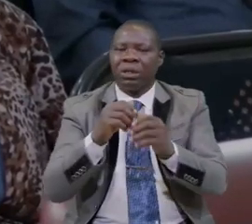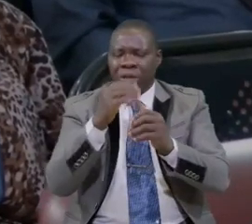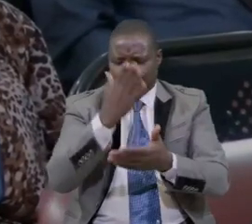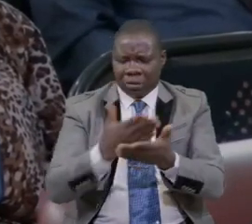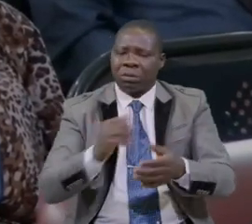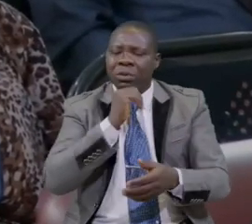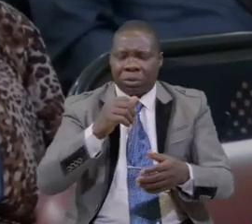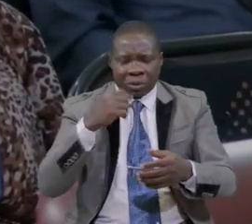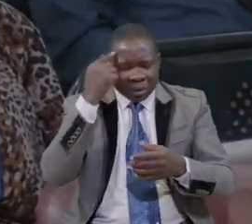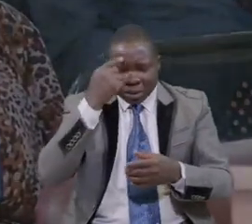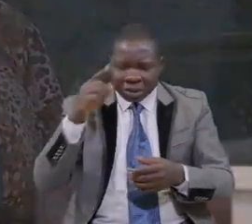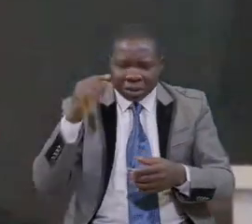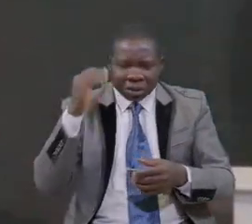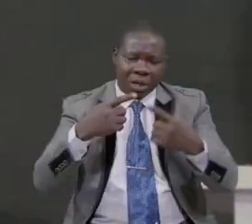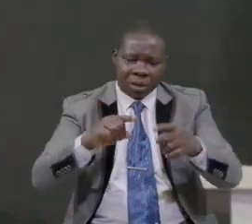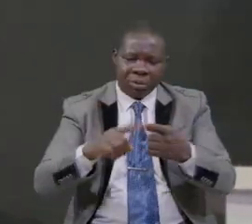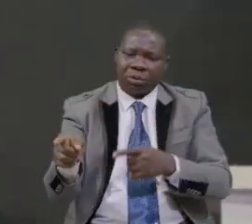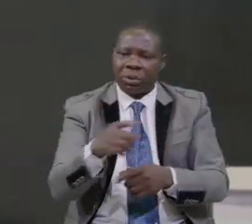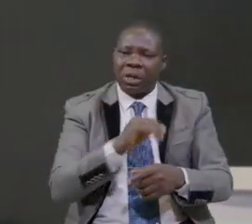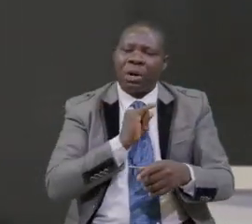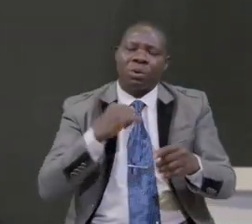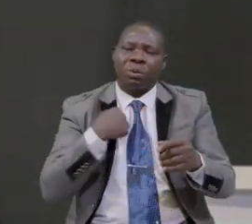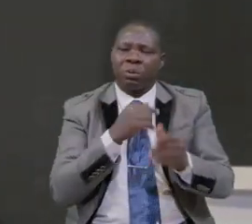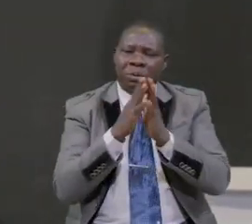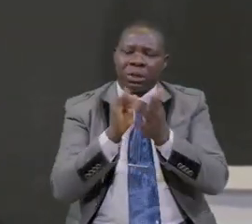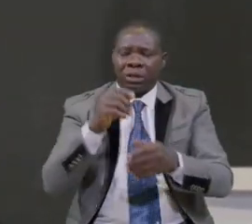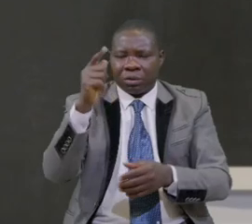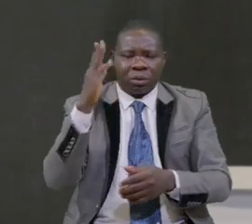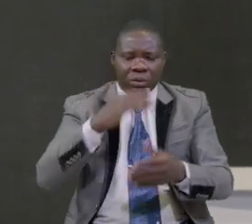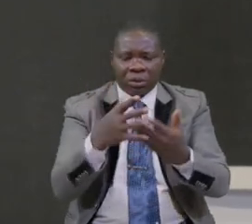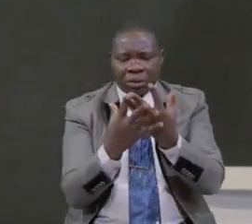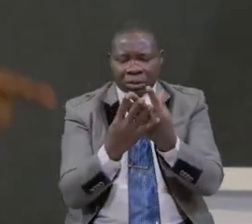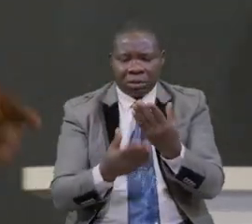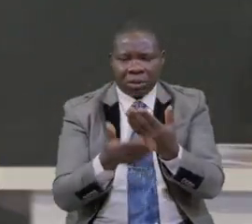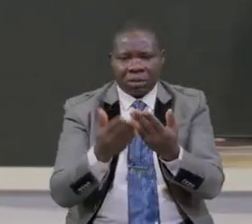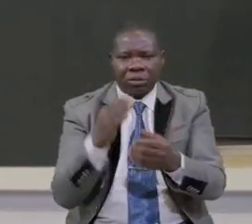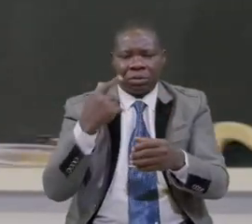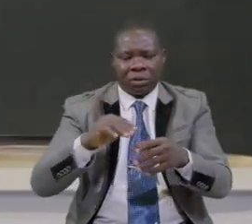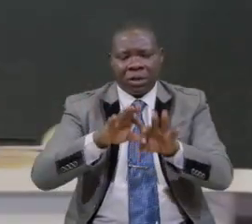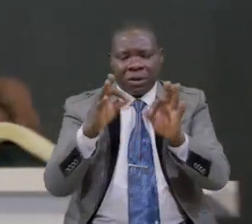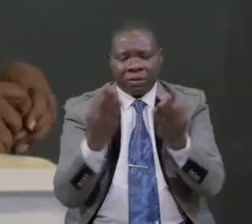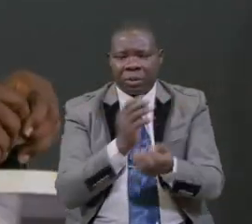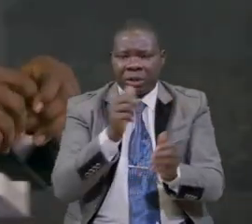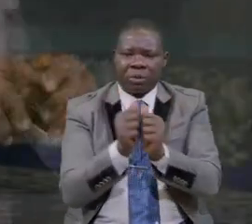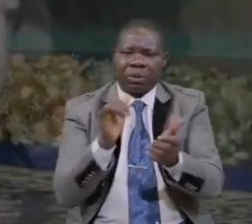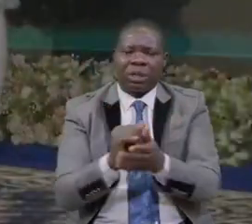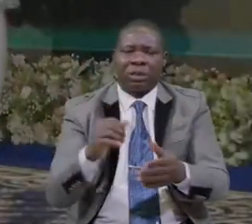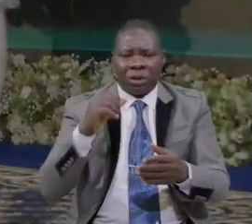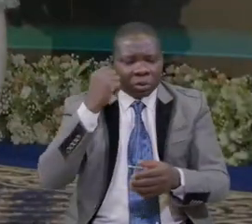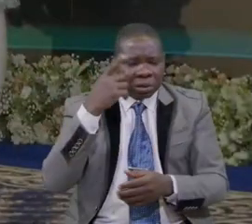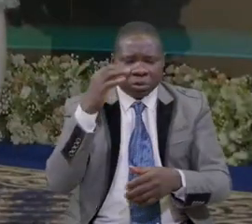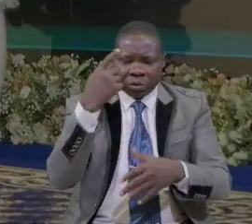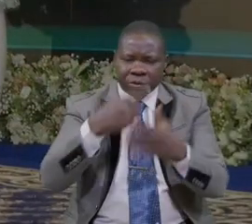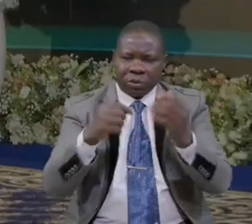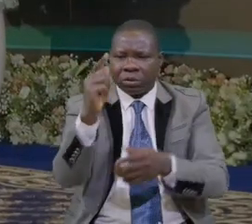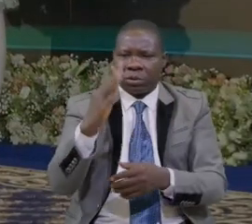Alors nous réglons le foyer d'abord, la famille. Ensuite, avec cette compréhension, avec ce que Dieu a fait, nous